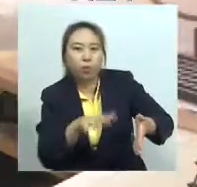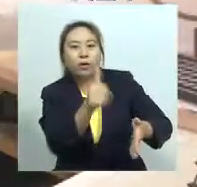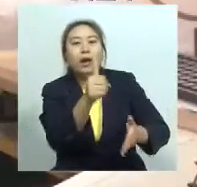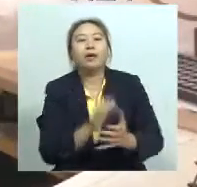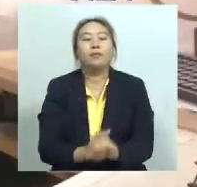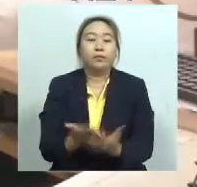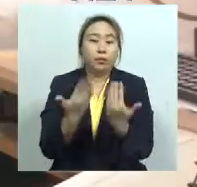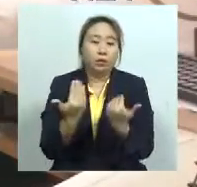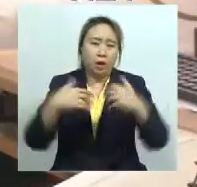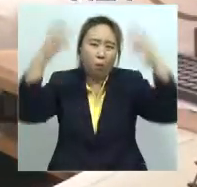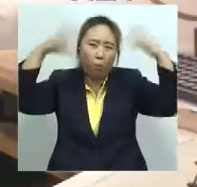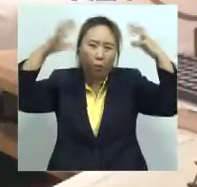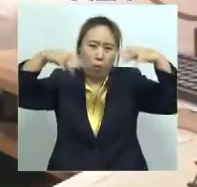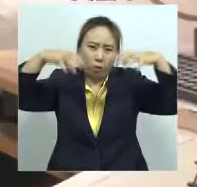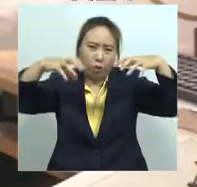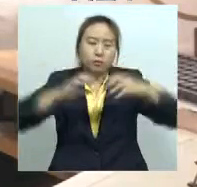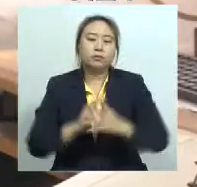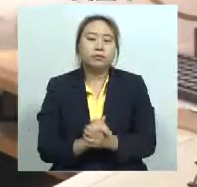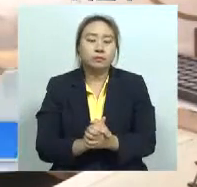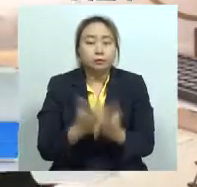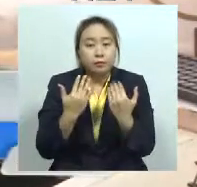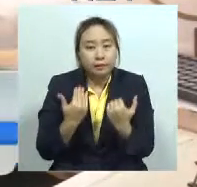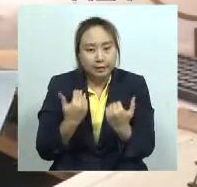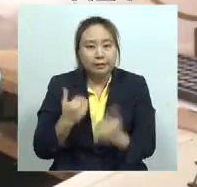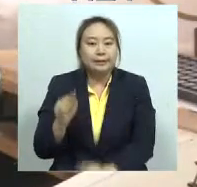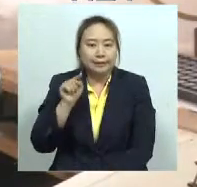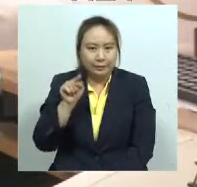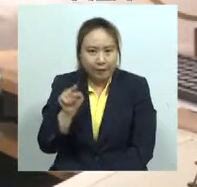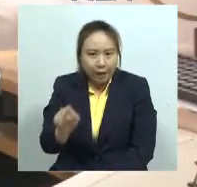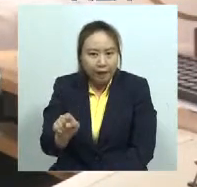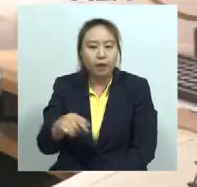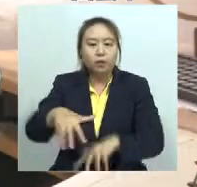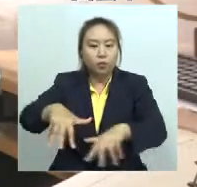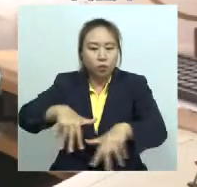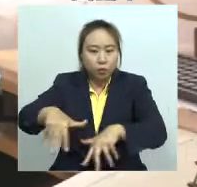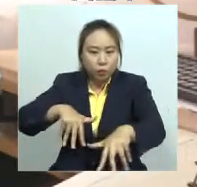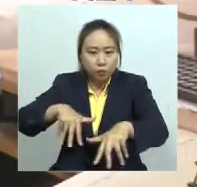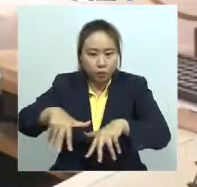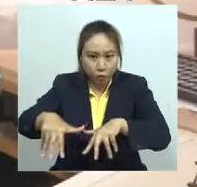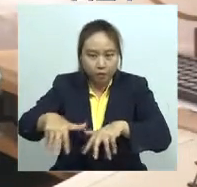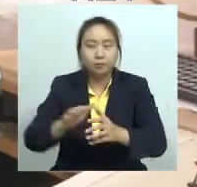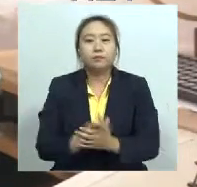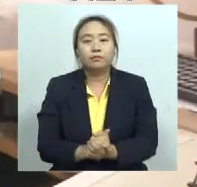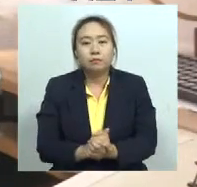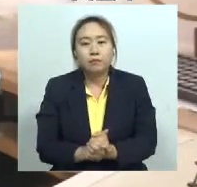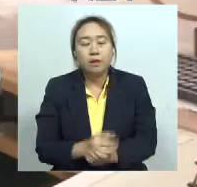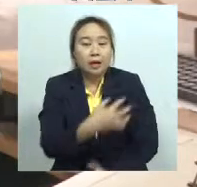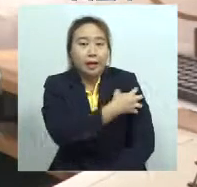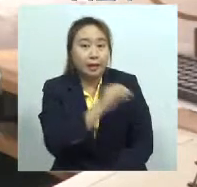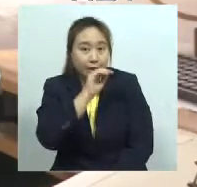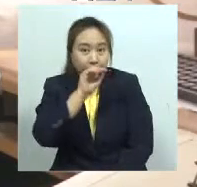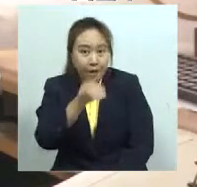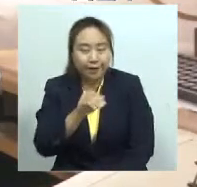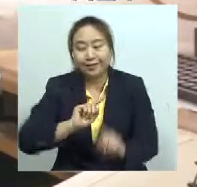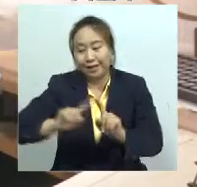ตกหนักดังนั้นแล้วนะครับท่านจึงได้สั่งการให้ชุมชนนะครับแล้วก็เทศบาลน